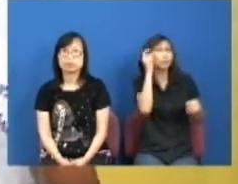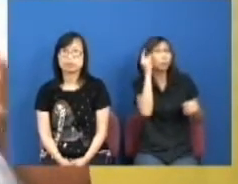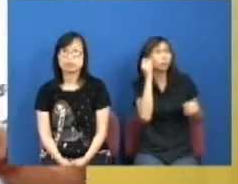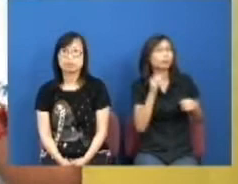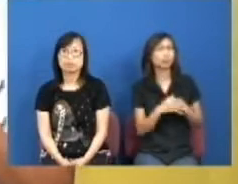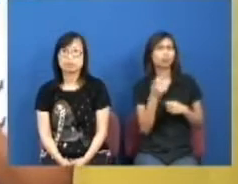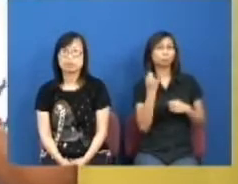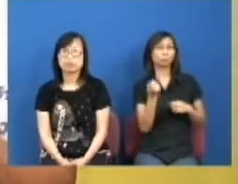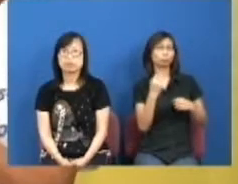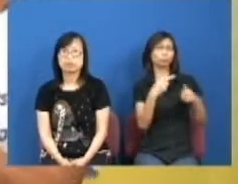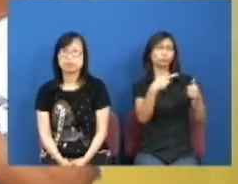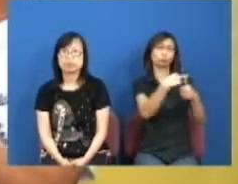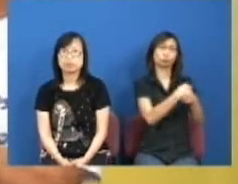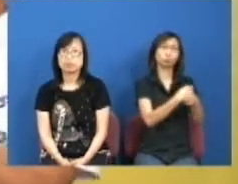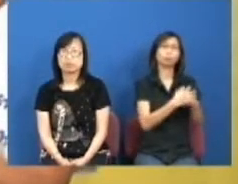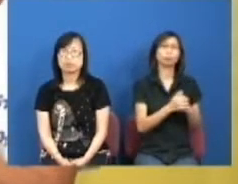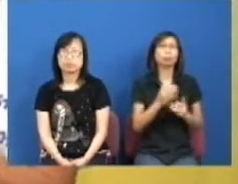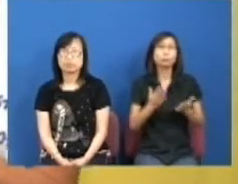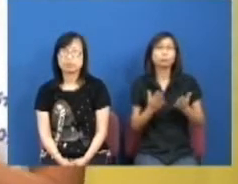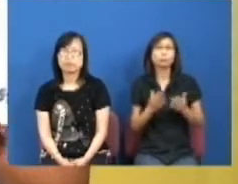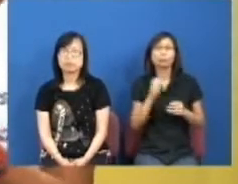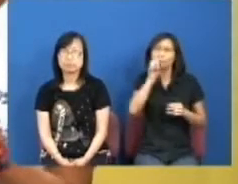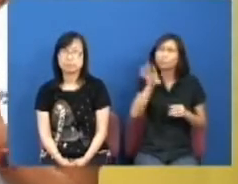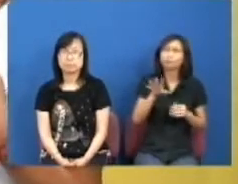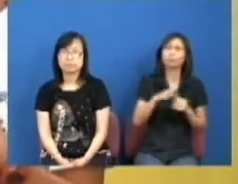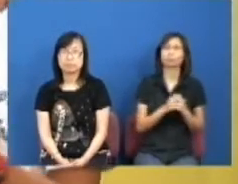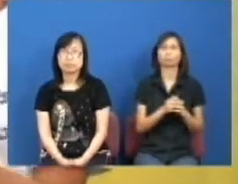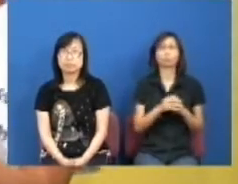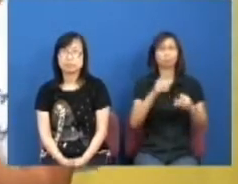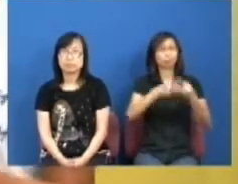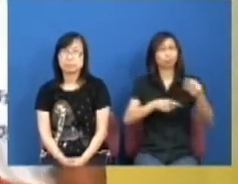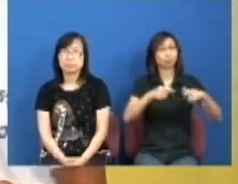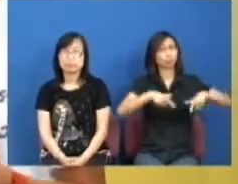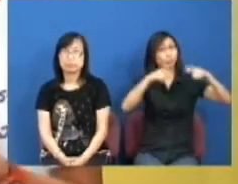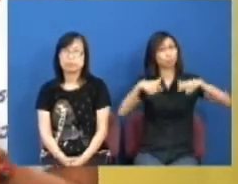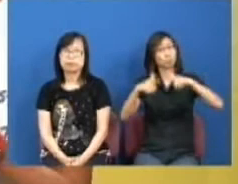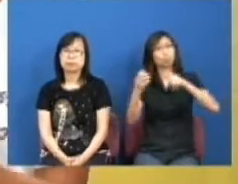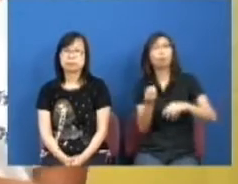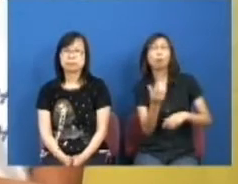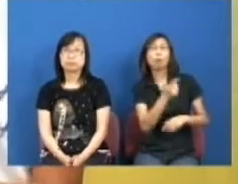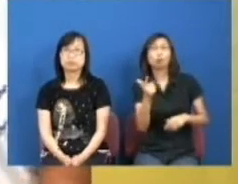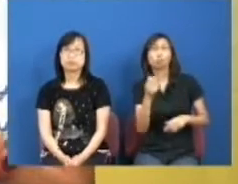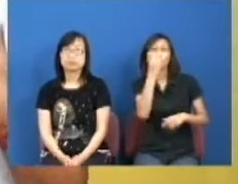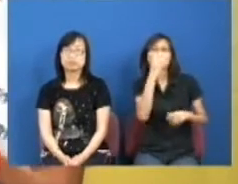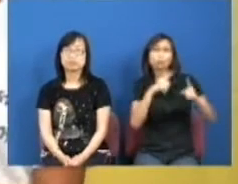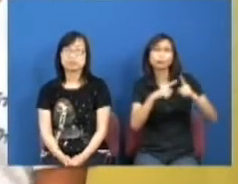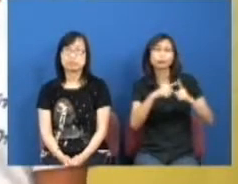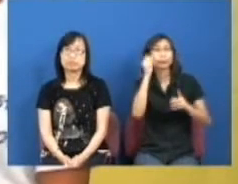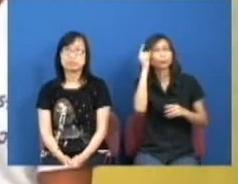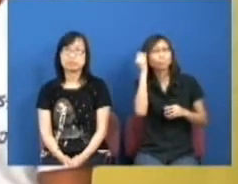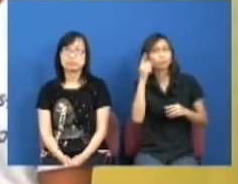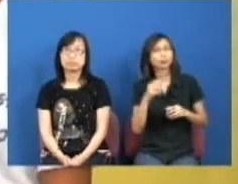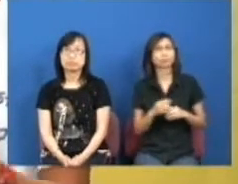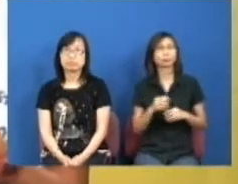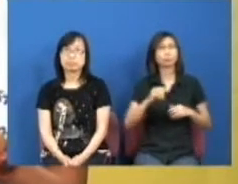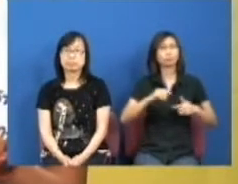問題都帶翻問翻，即係同阿維文傾嘅，就係話會唔會好大程度上香港人某一啲性格特質，或者某一啲政治取